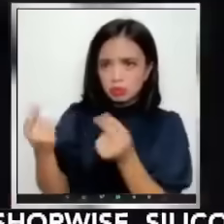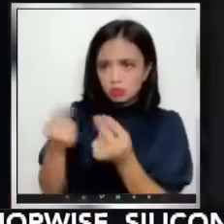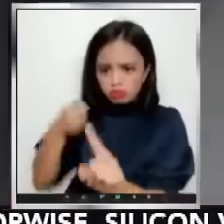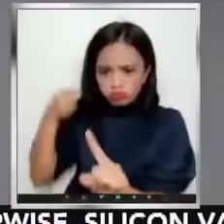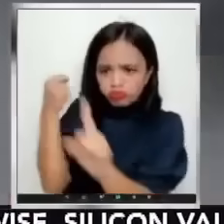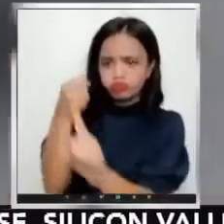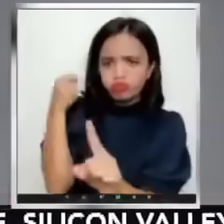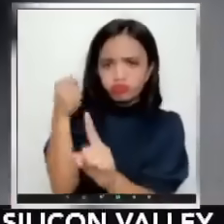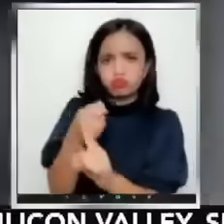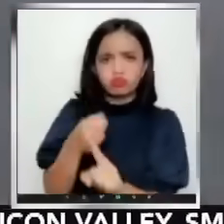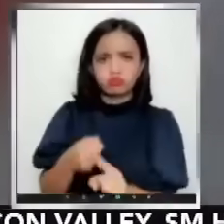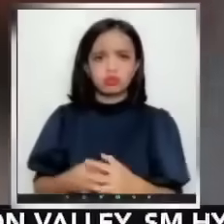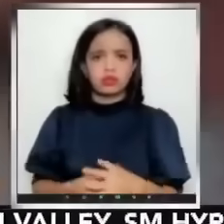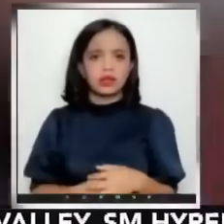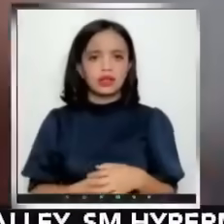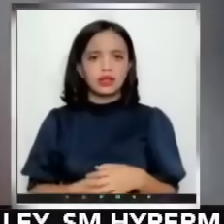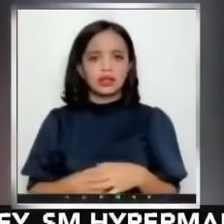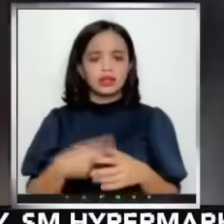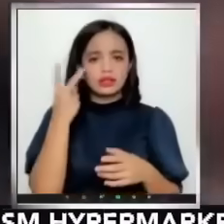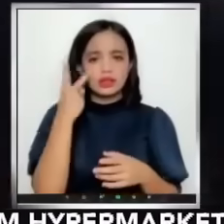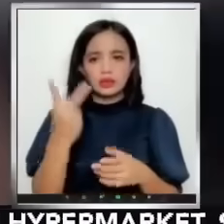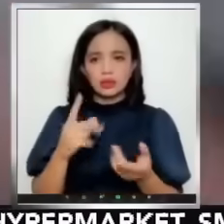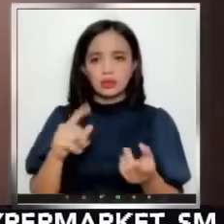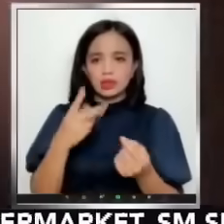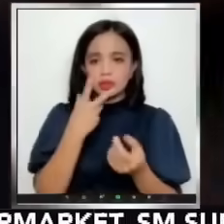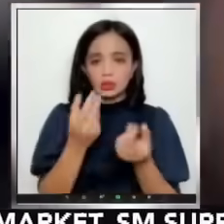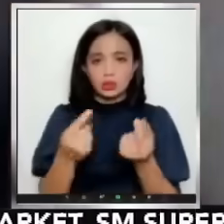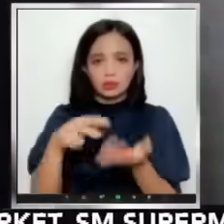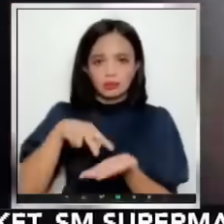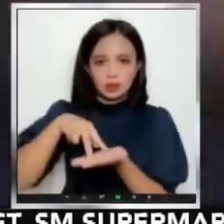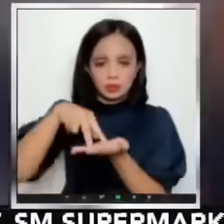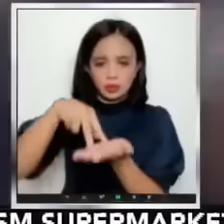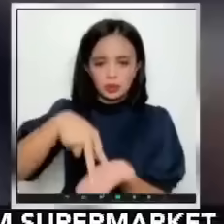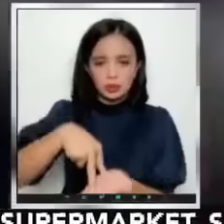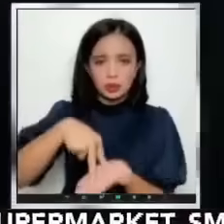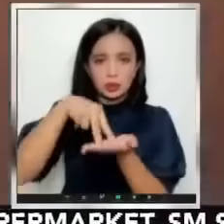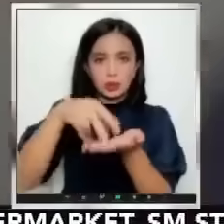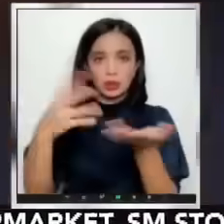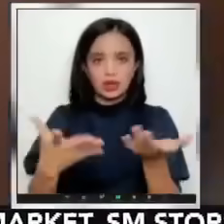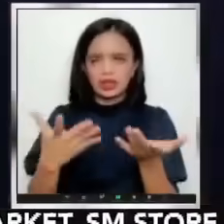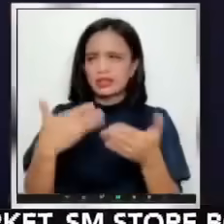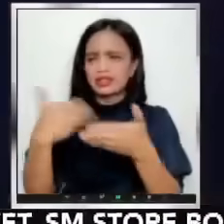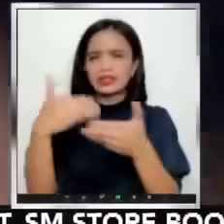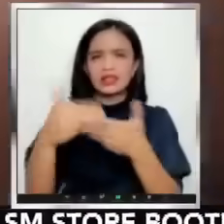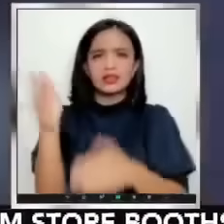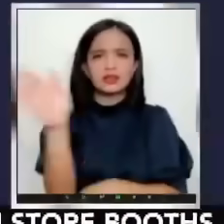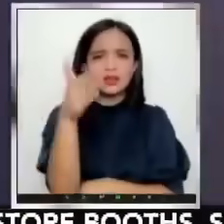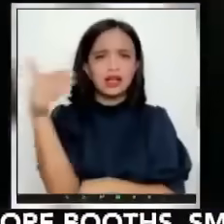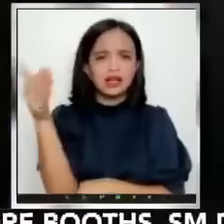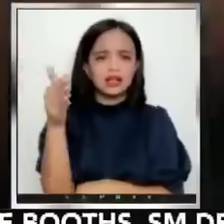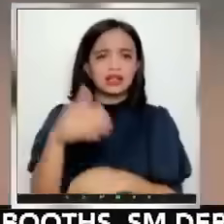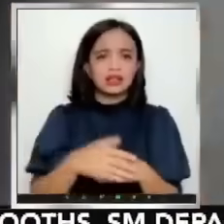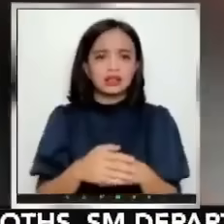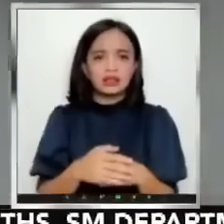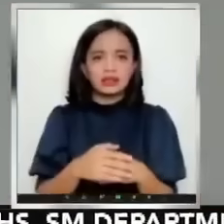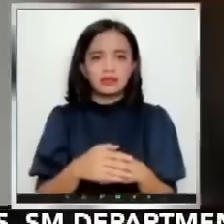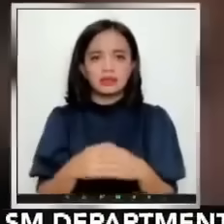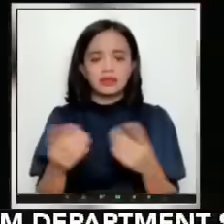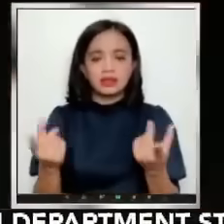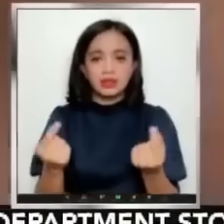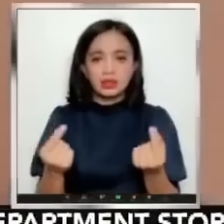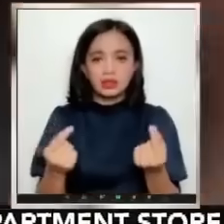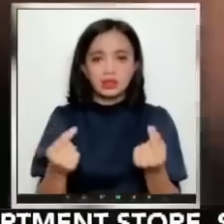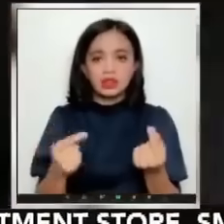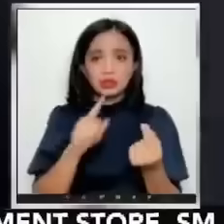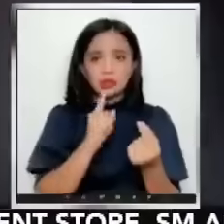pinakita doon yung nag-skateboard yung mga bata doon sa mga platform doon, mga elevated doon na area. Na which nakakasira